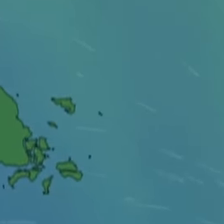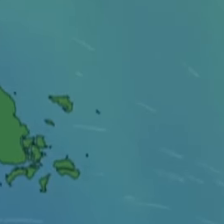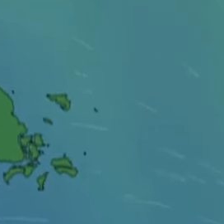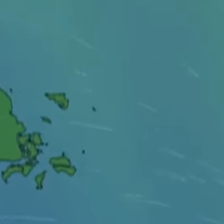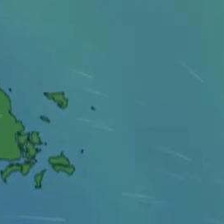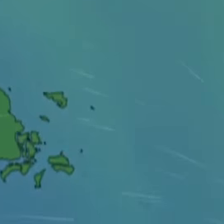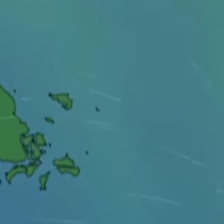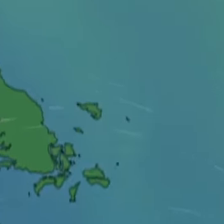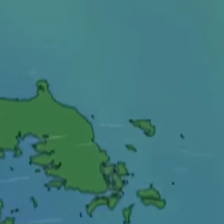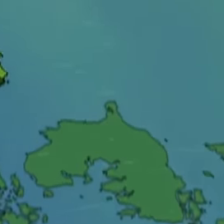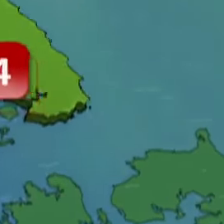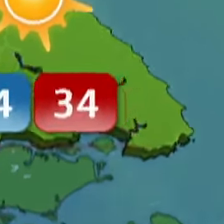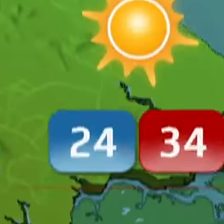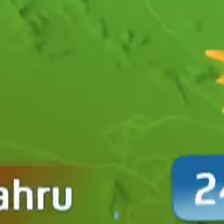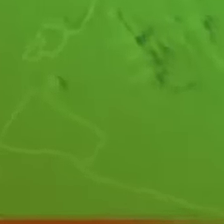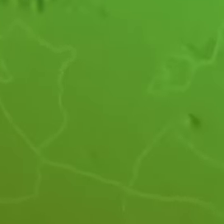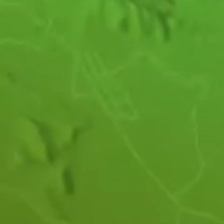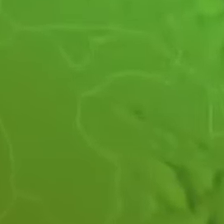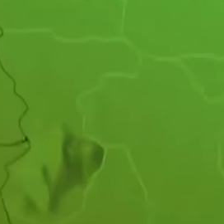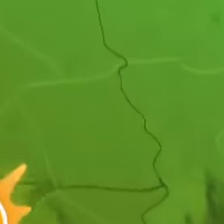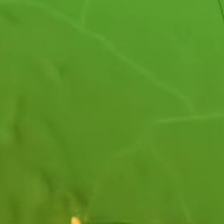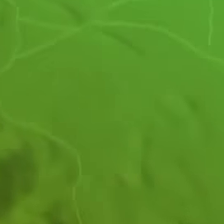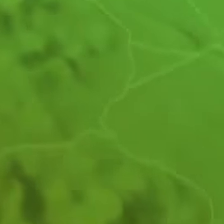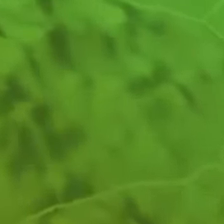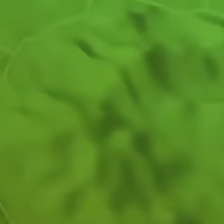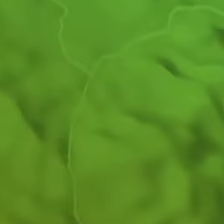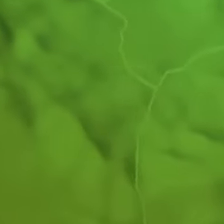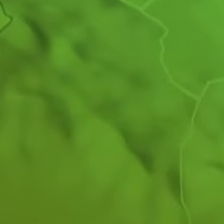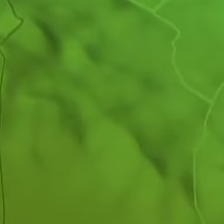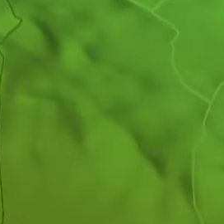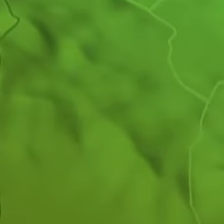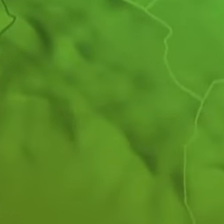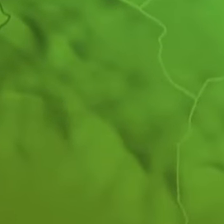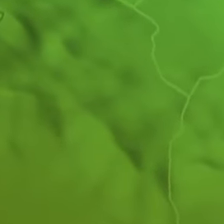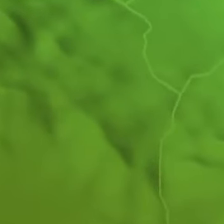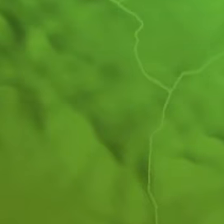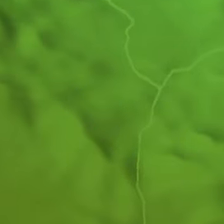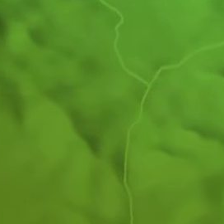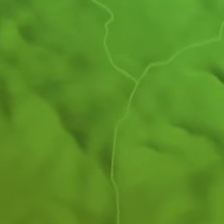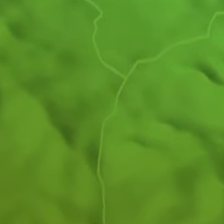We'll be right back.